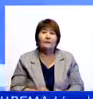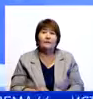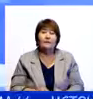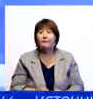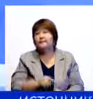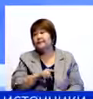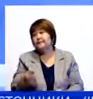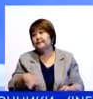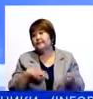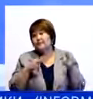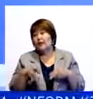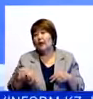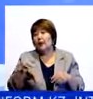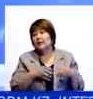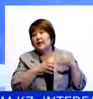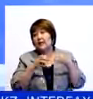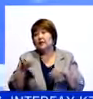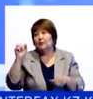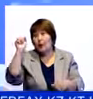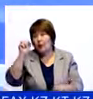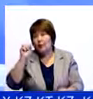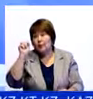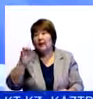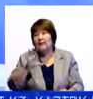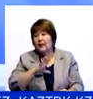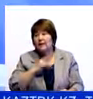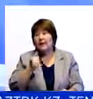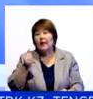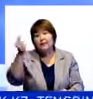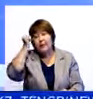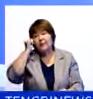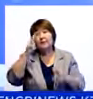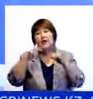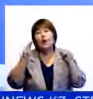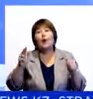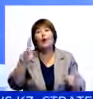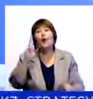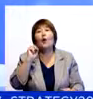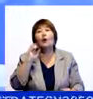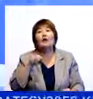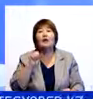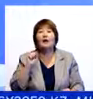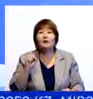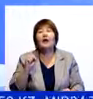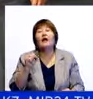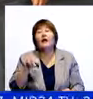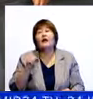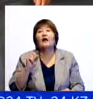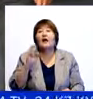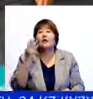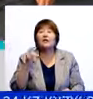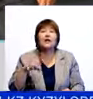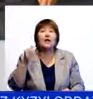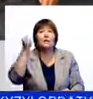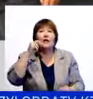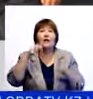в ходе я пребывания в области делегации из узбекистана побывала на мемориальном комплексе курса то в кормах шимском районе мемориальный комплекс